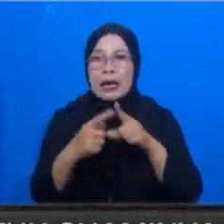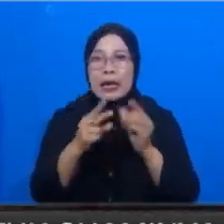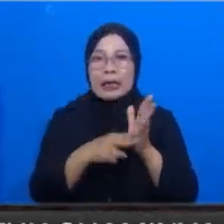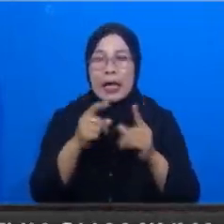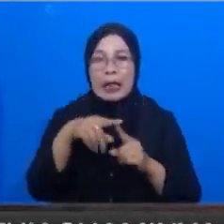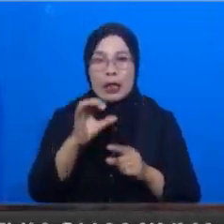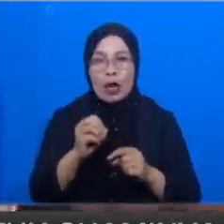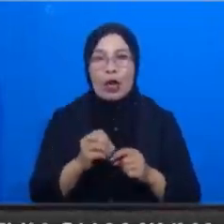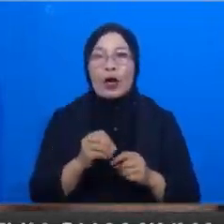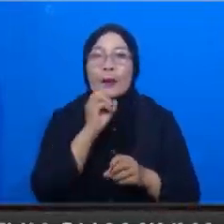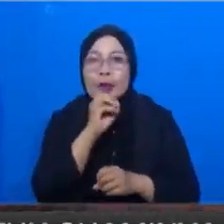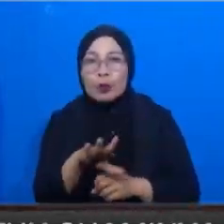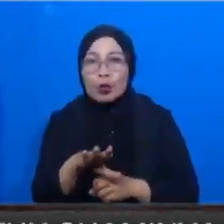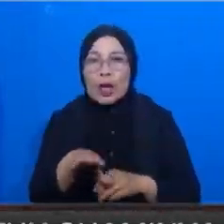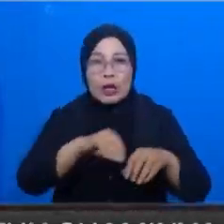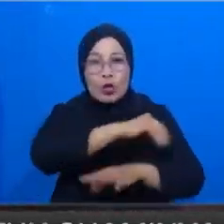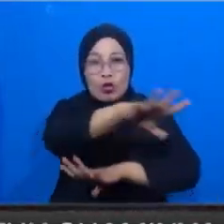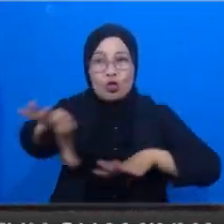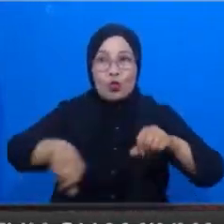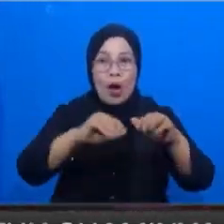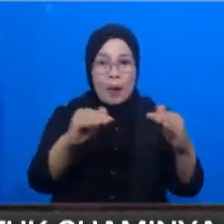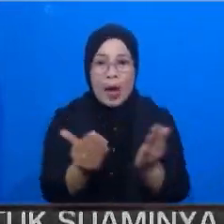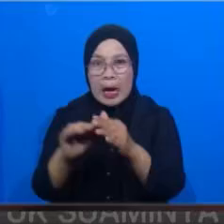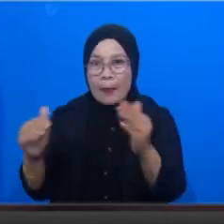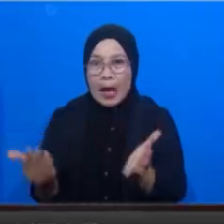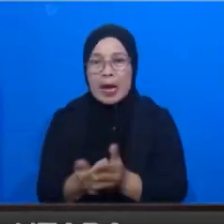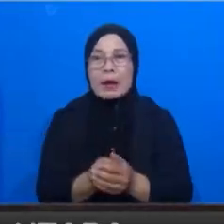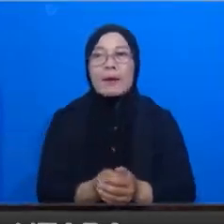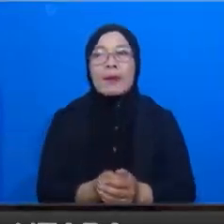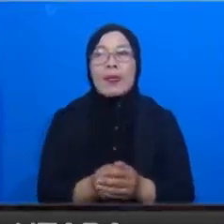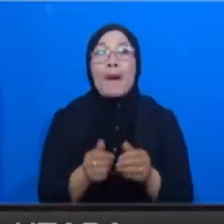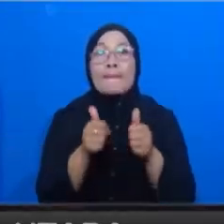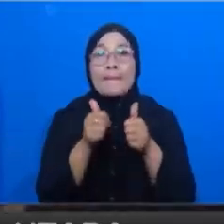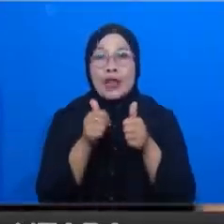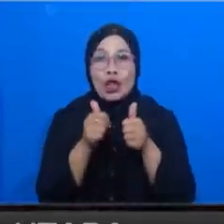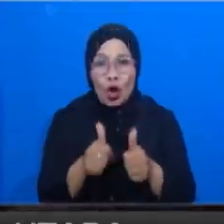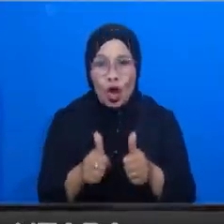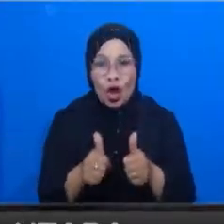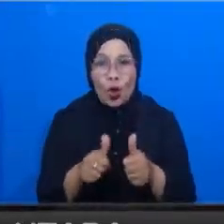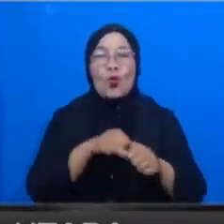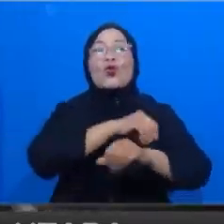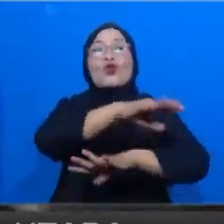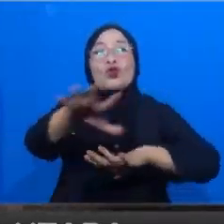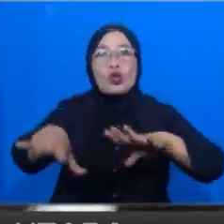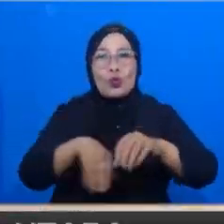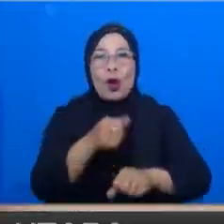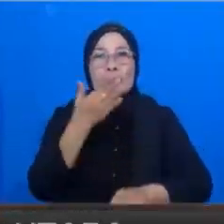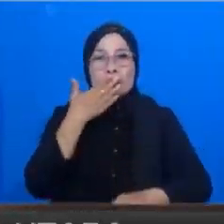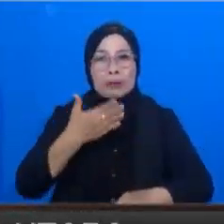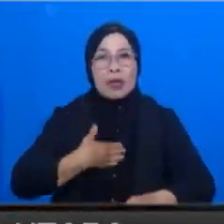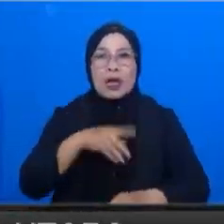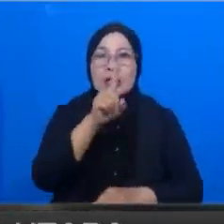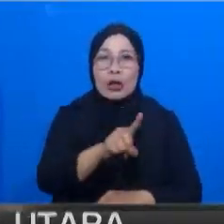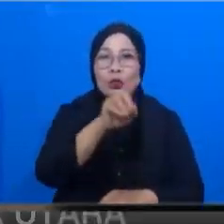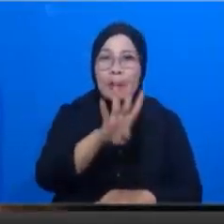barang-barang yang disita penyidik dari Sandra Dewi. Sandra pun membenarkan jika penyidik menyita 141 perhiasan